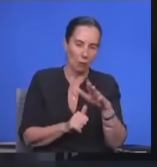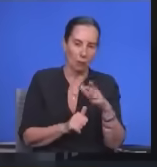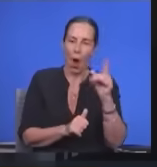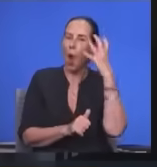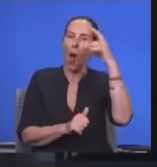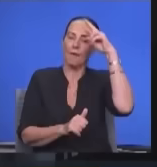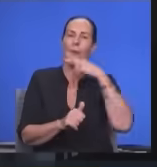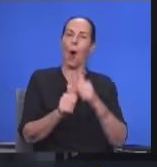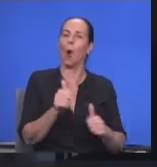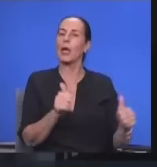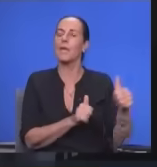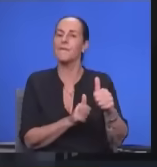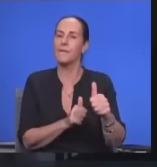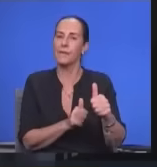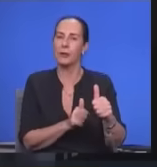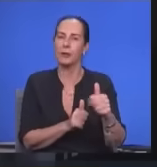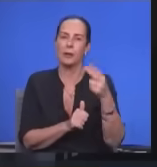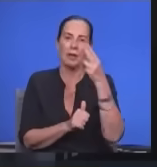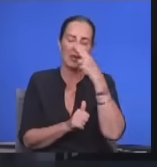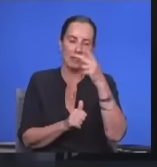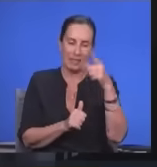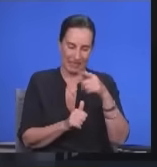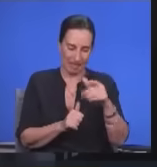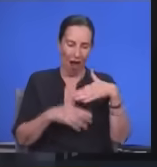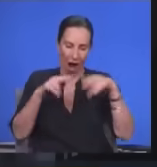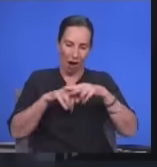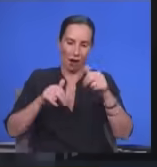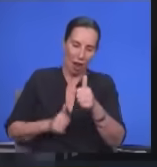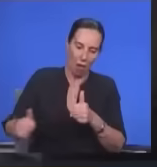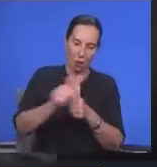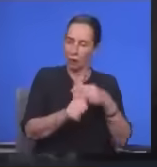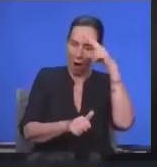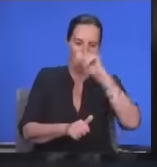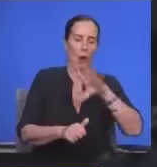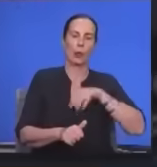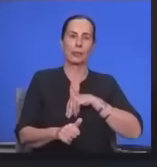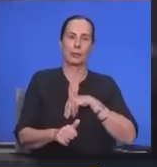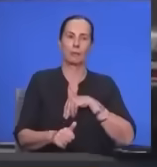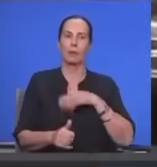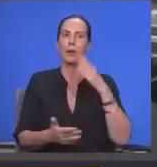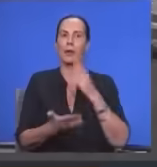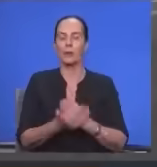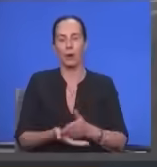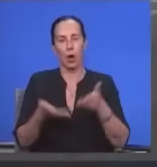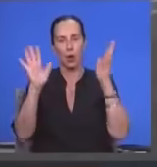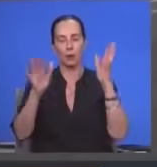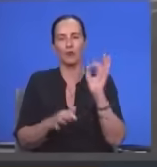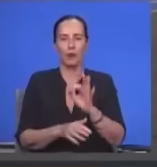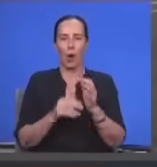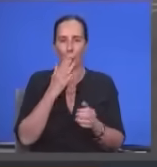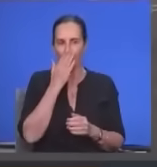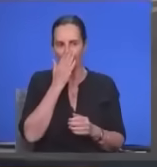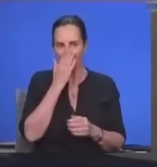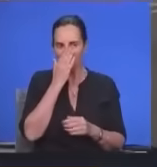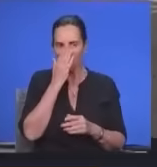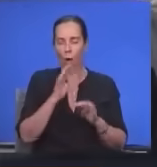את זה. הוא ניסה לעקוף אותנו, אבא שלי לא נתן. זה כבר היה יותר מדי מבחינת הנהג. הוא